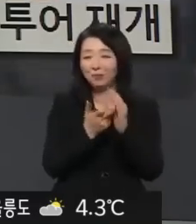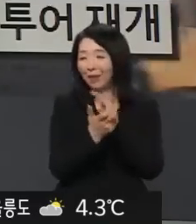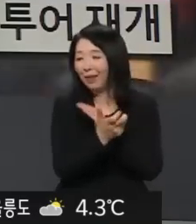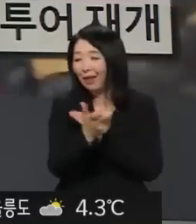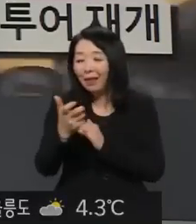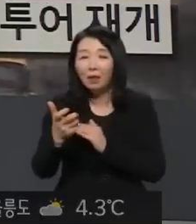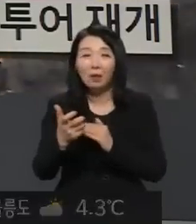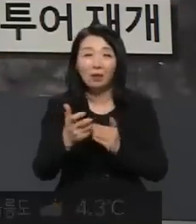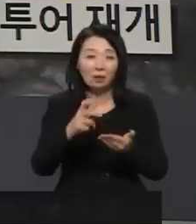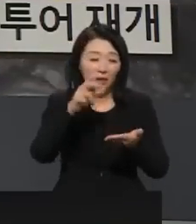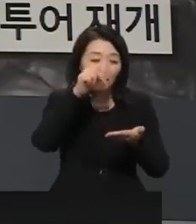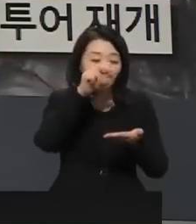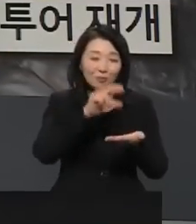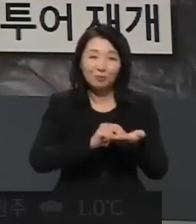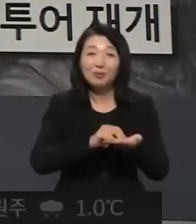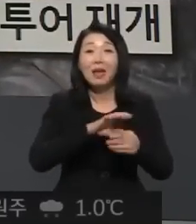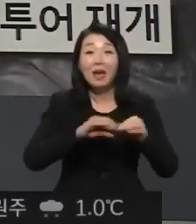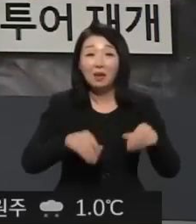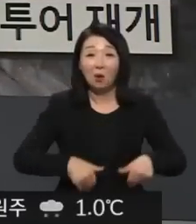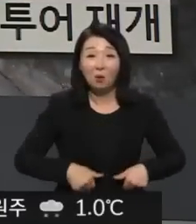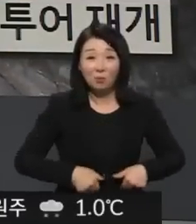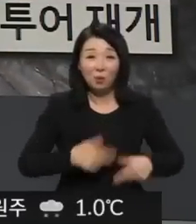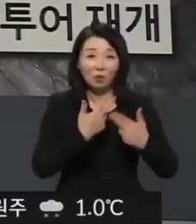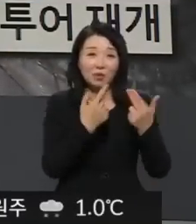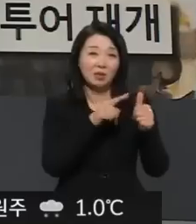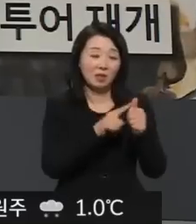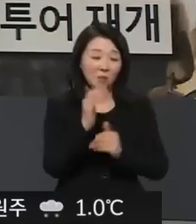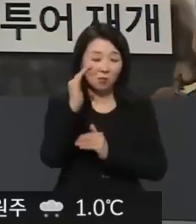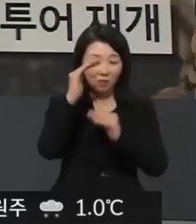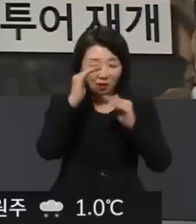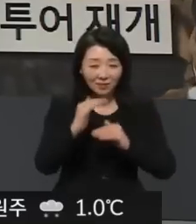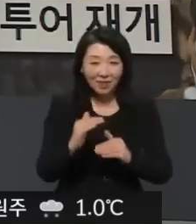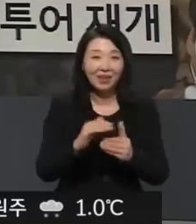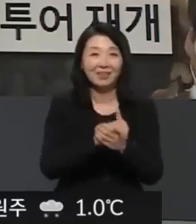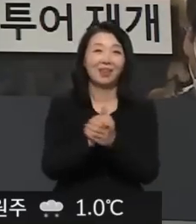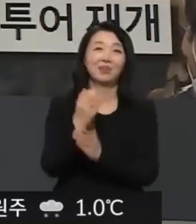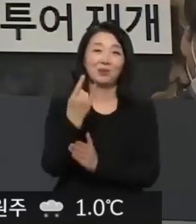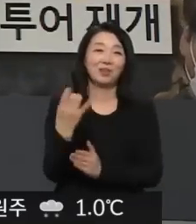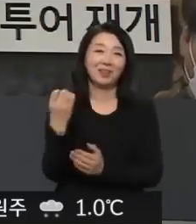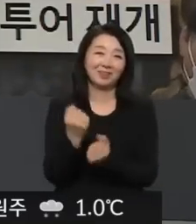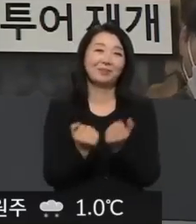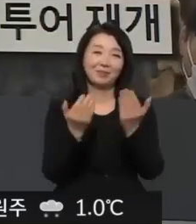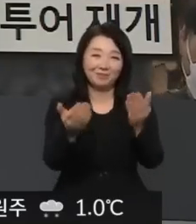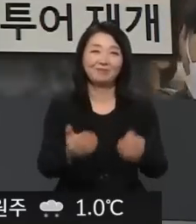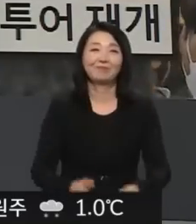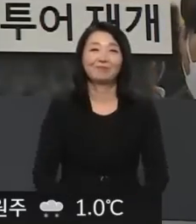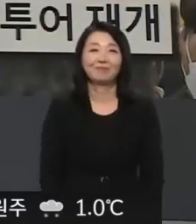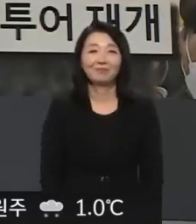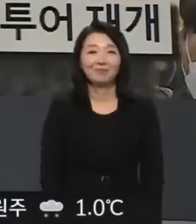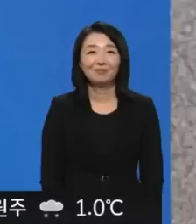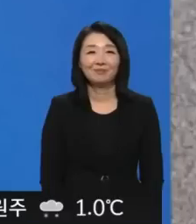돌파하려는 모습인데요. 관련해서 나오는 이 대표의 발언들 다정회에서 계속 챙겨서 전해드리겠습니다.